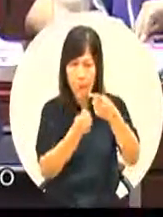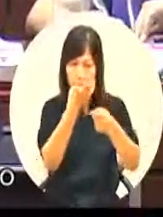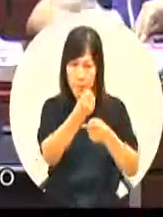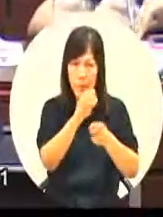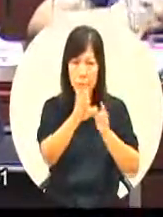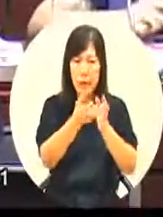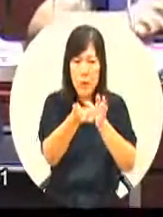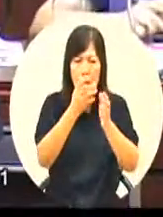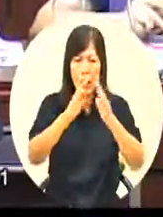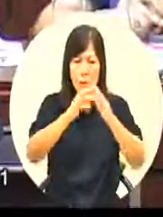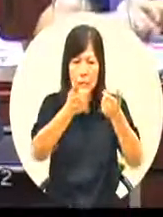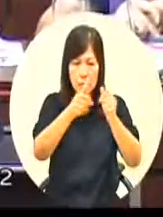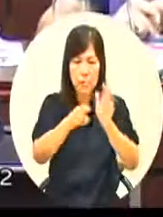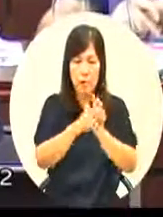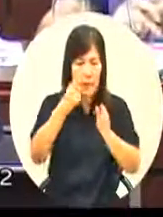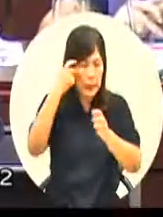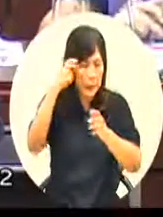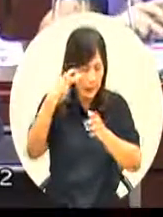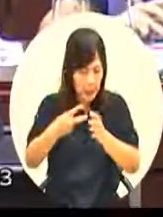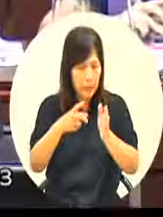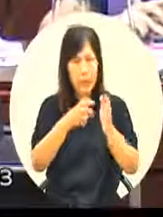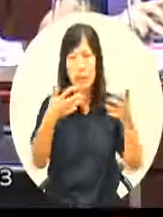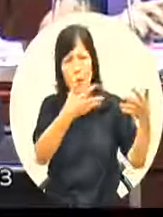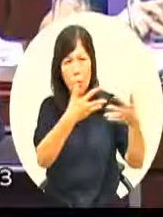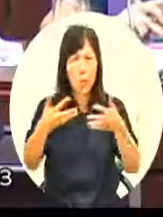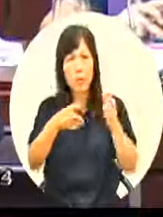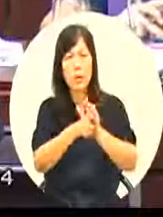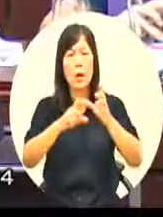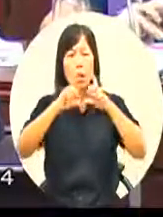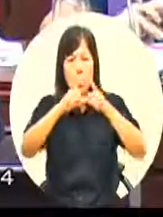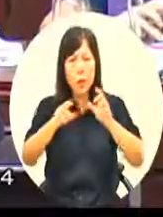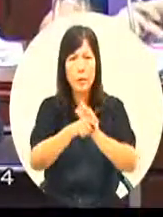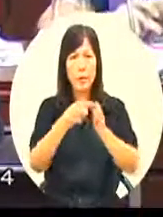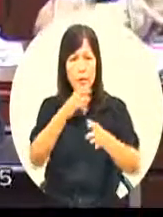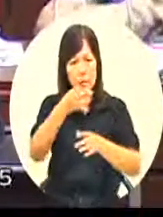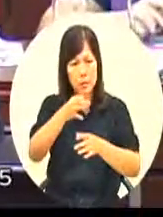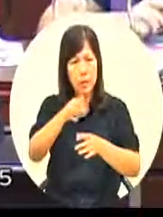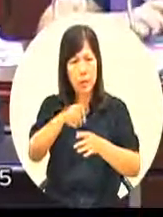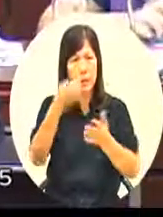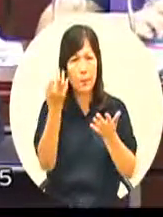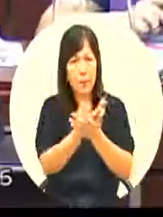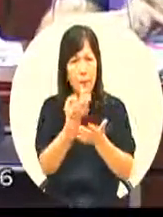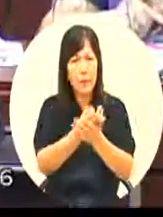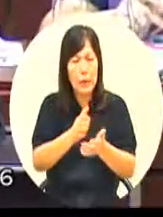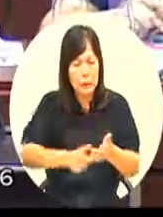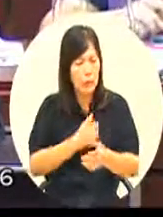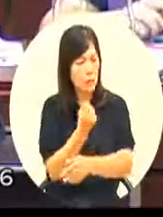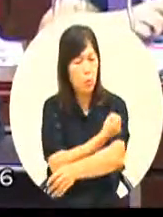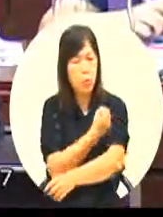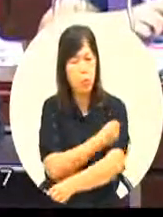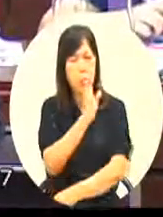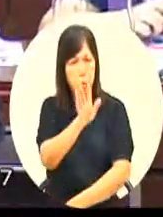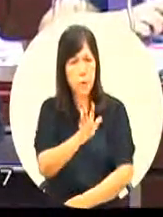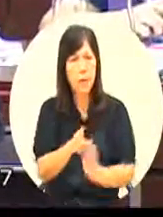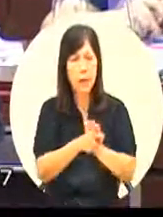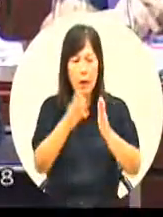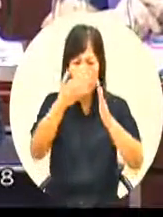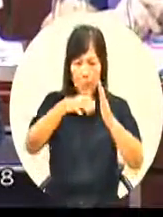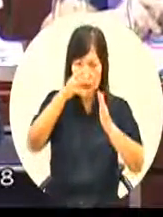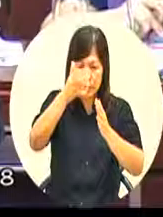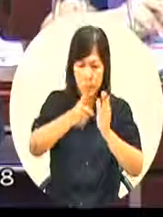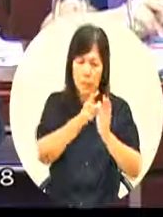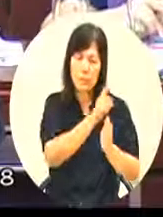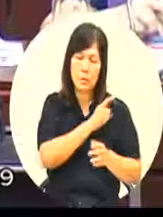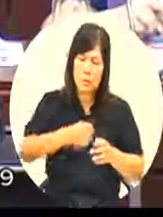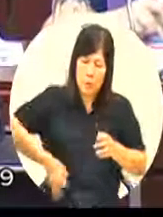多议员在这两天的咨询里头反映着，其实教育的经费上事实上是蛮艰困的，所以学校不仅有自筹经